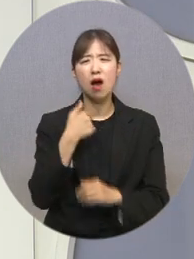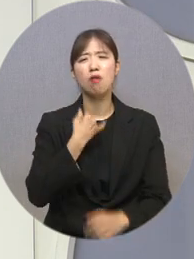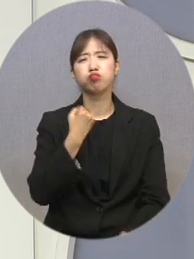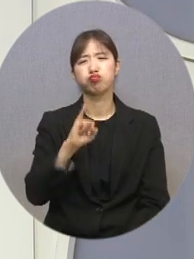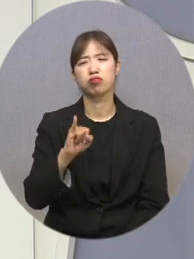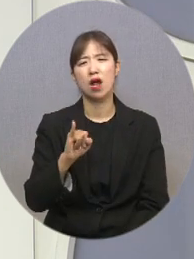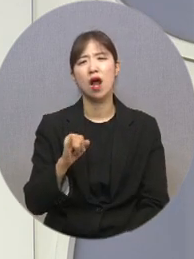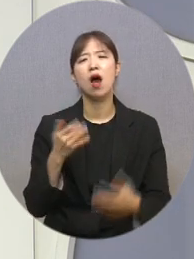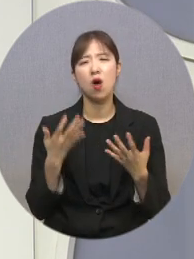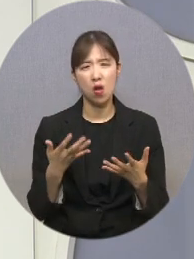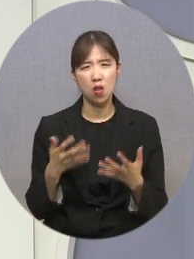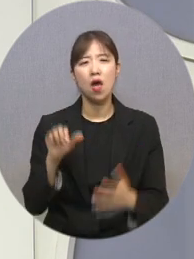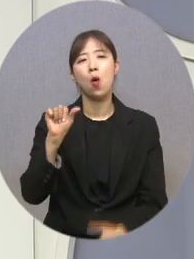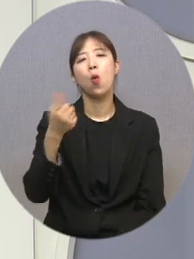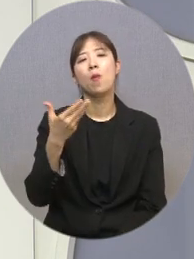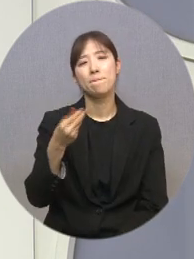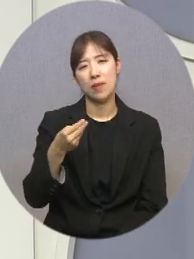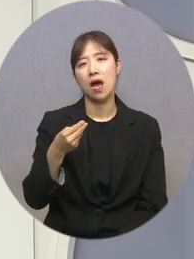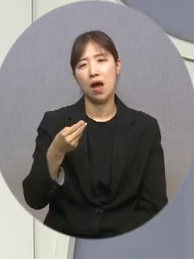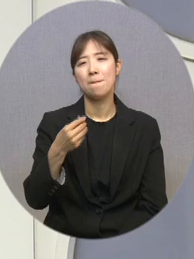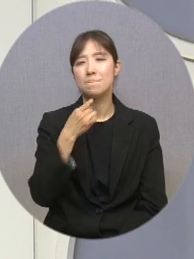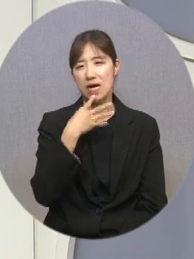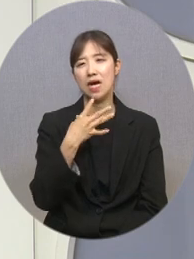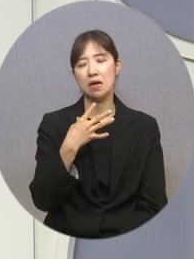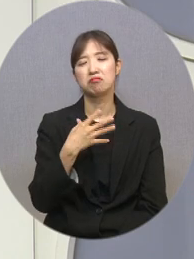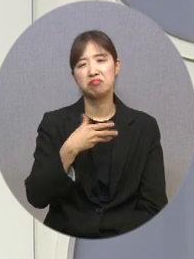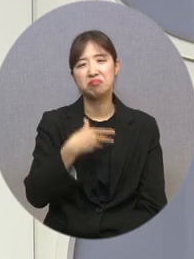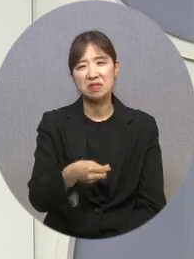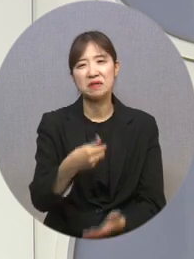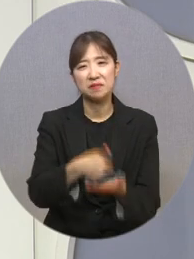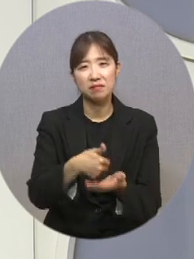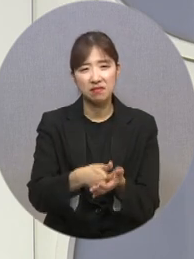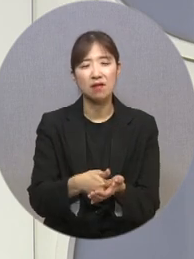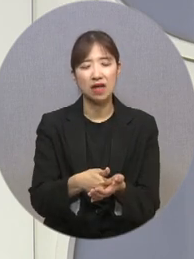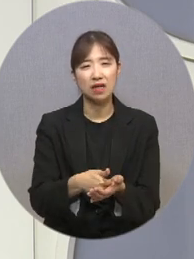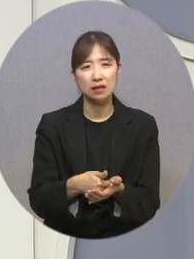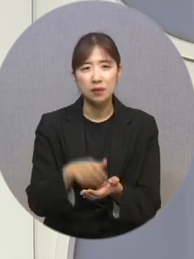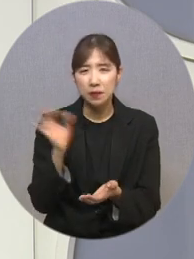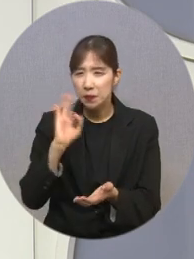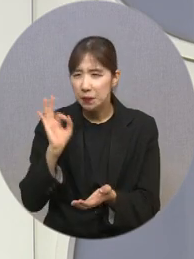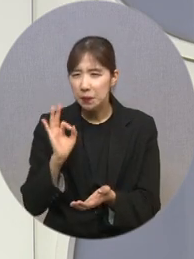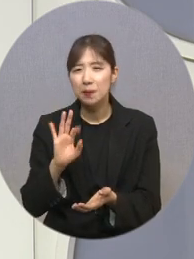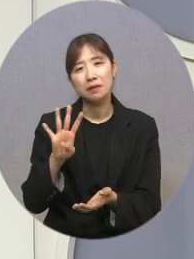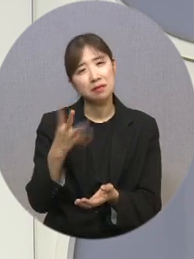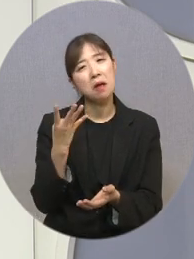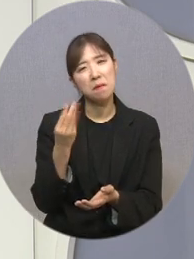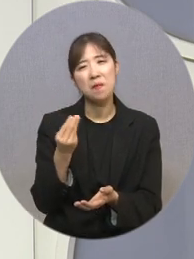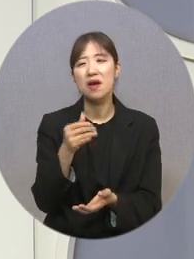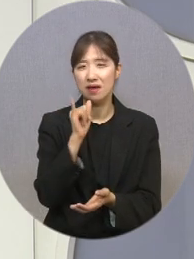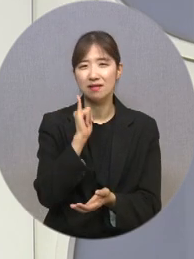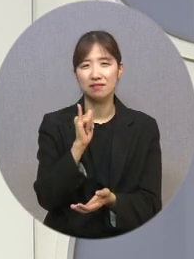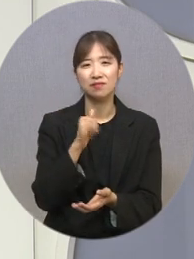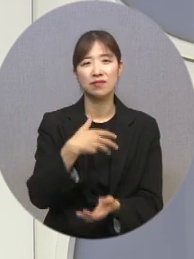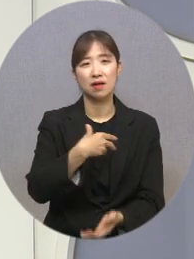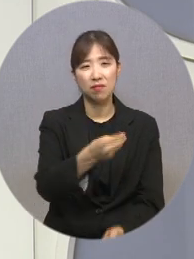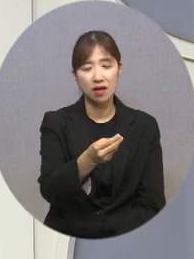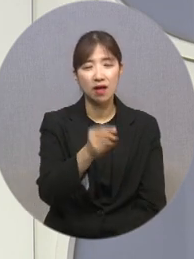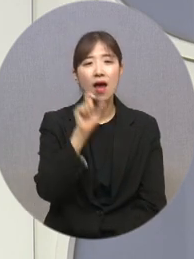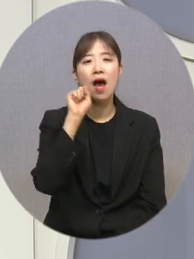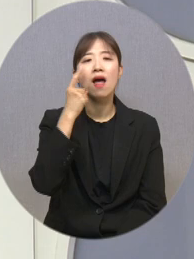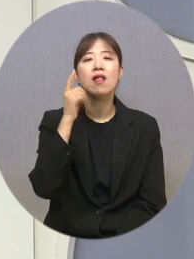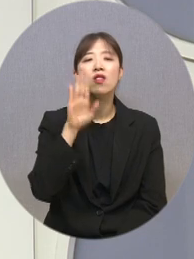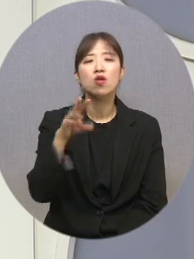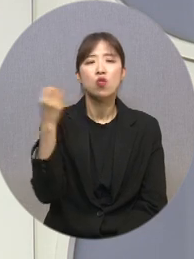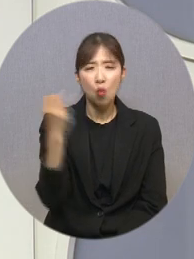그래가지고 500만 원을 갖다가 좀 빌려달라 그래서 뭐 돈도 없고 그래서 막 찾아보니까 400만 원 되더라고요. 네. 빌려줬는데 다음 달에 또